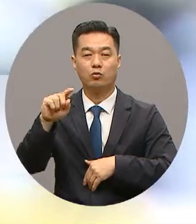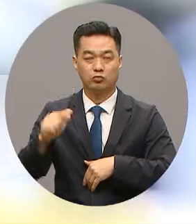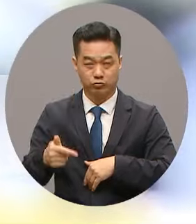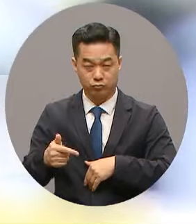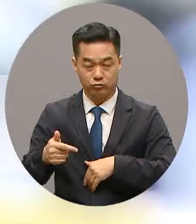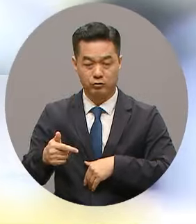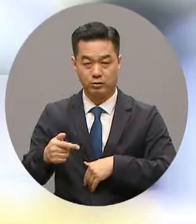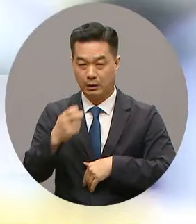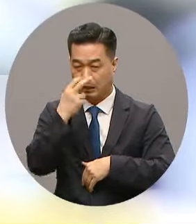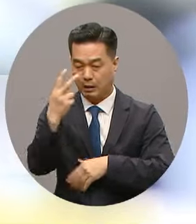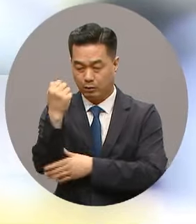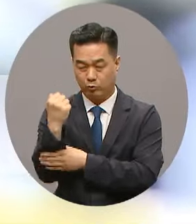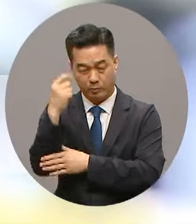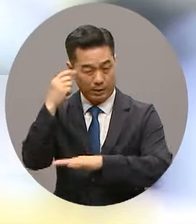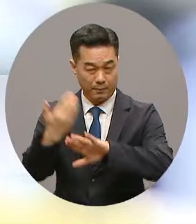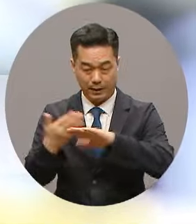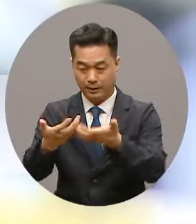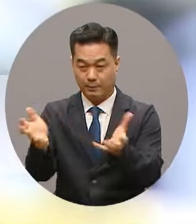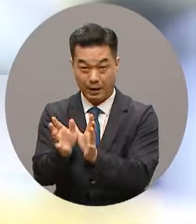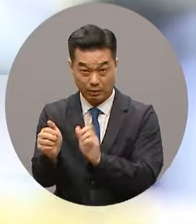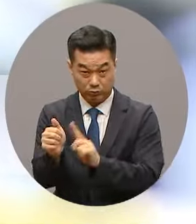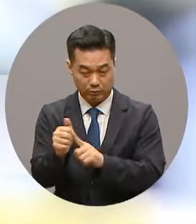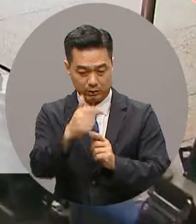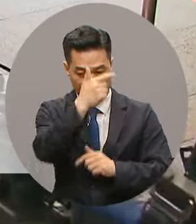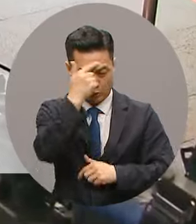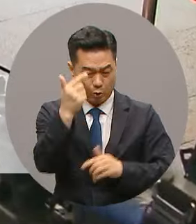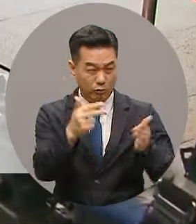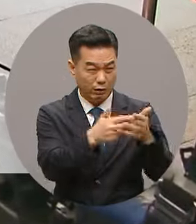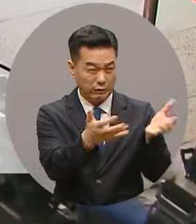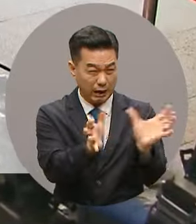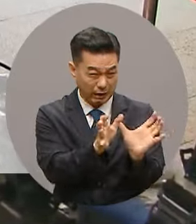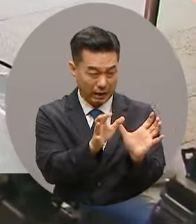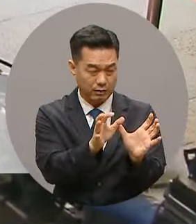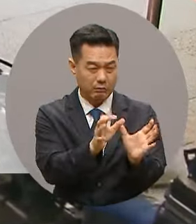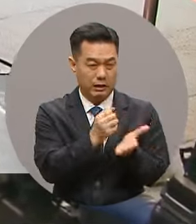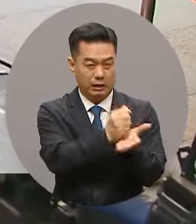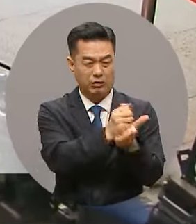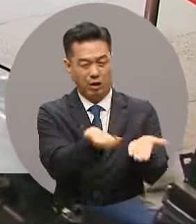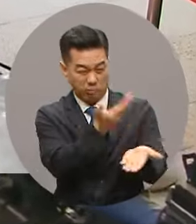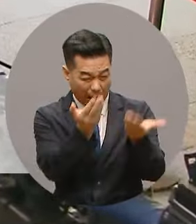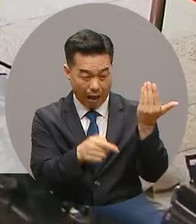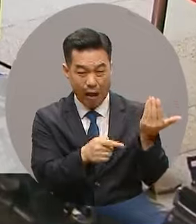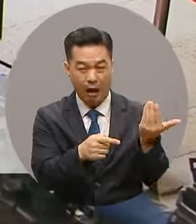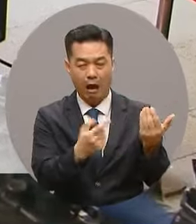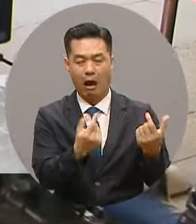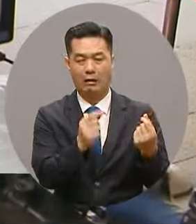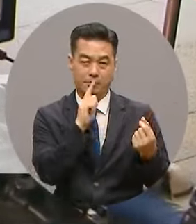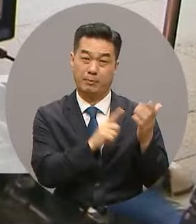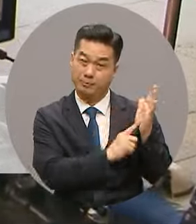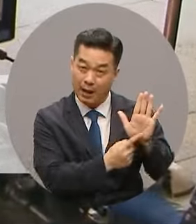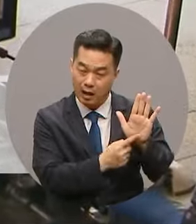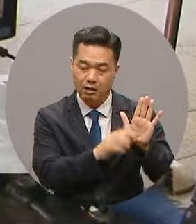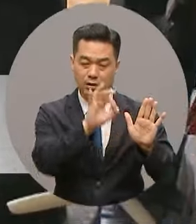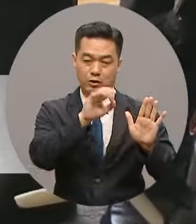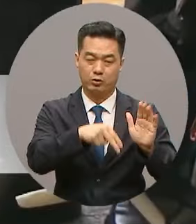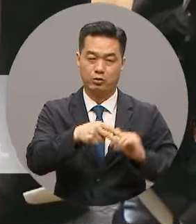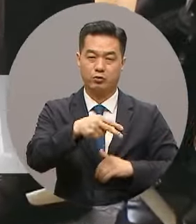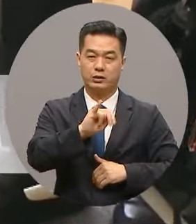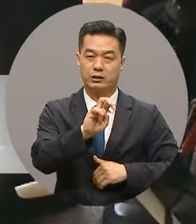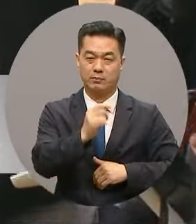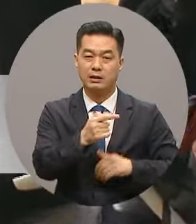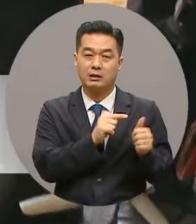부장이 노무현 재단 계좌를 뒤진 것 같다는 취지로 발언해 한전 장관의 명예를 훼손한 혐의로 기소된 유전